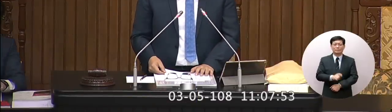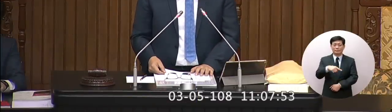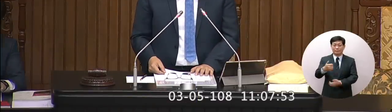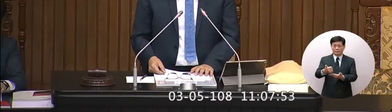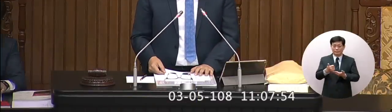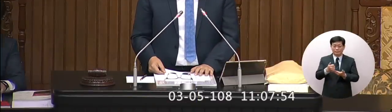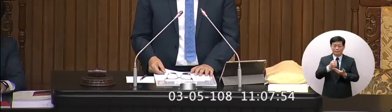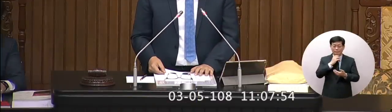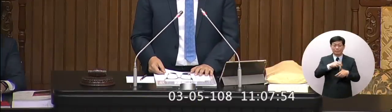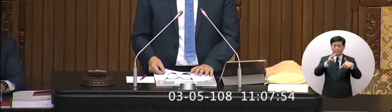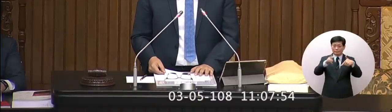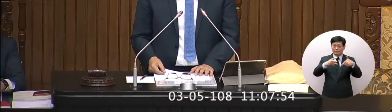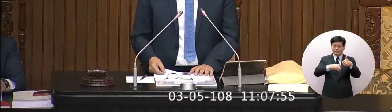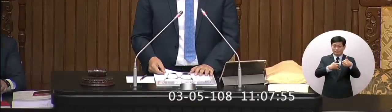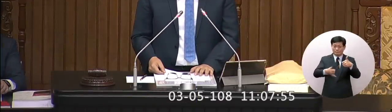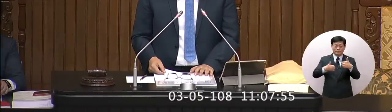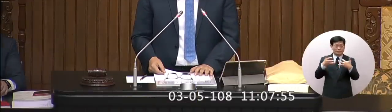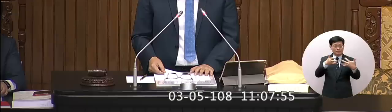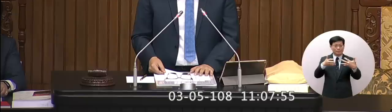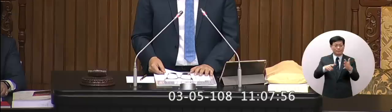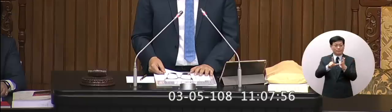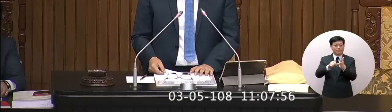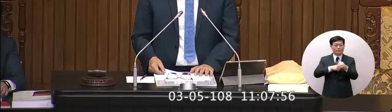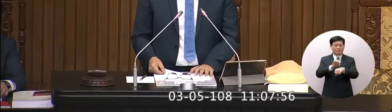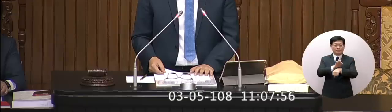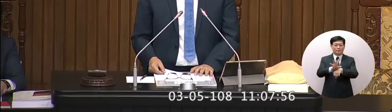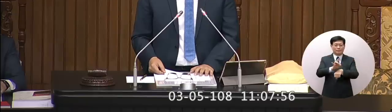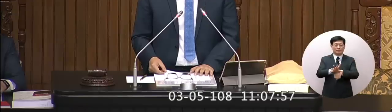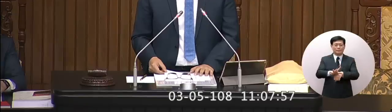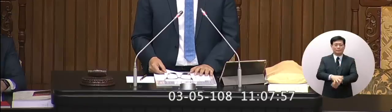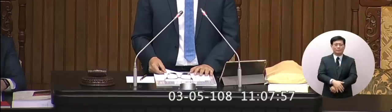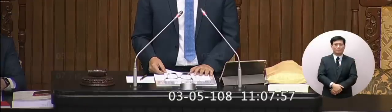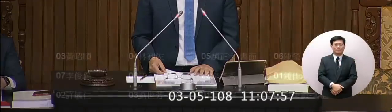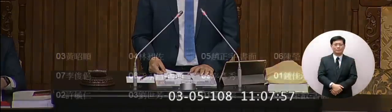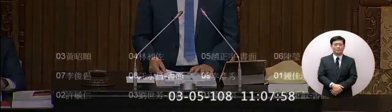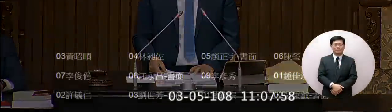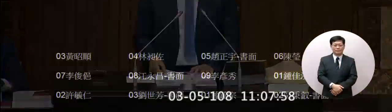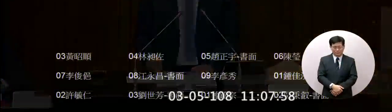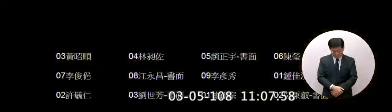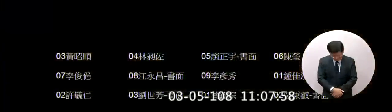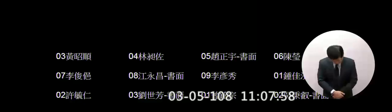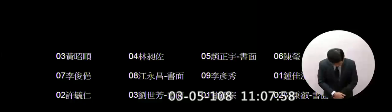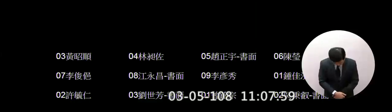接着请廖国栋委员质询，询答时间为15分钟。